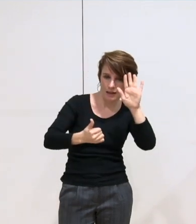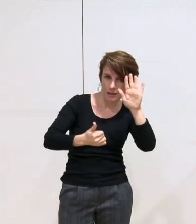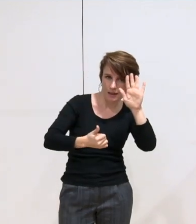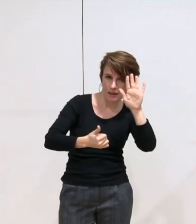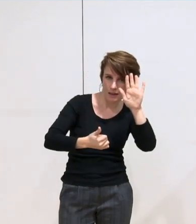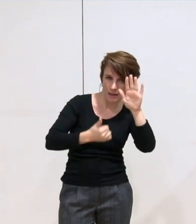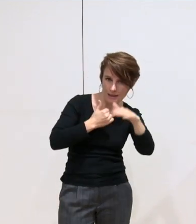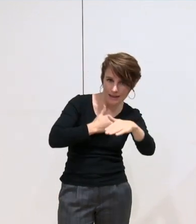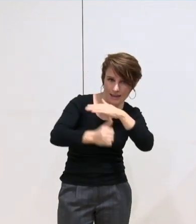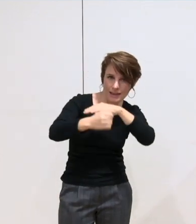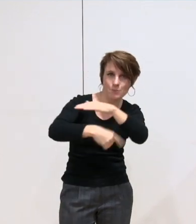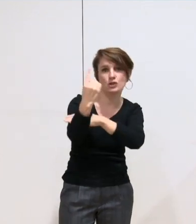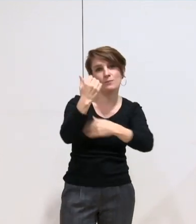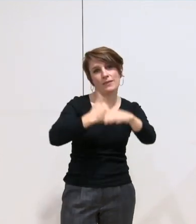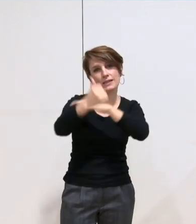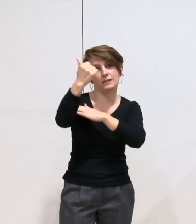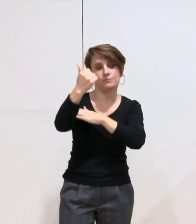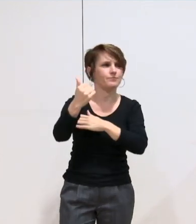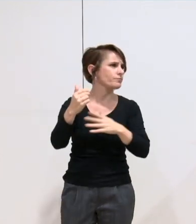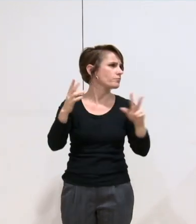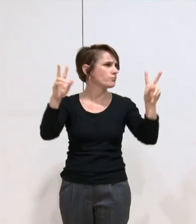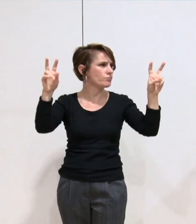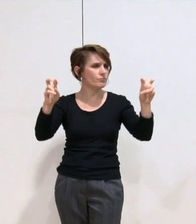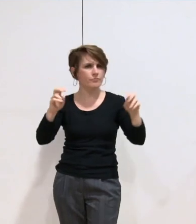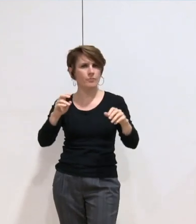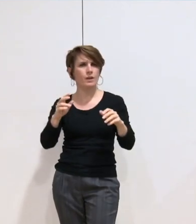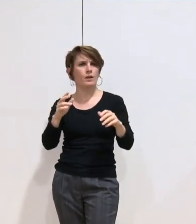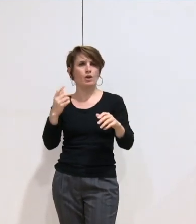numéro 5 sur les rencontres du cinéma de montagne.